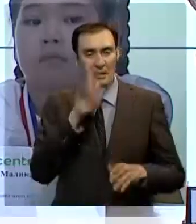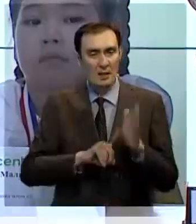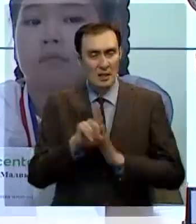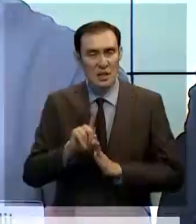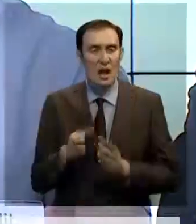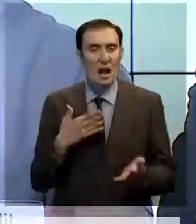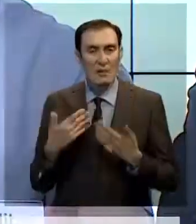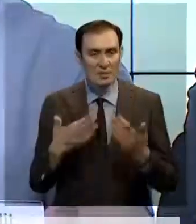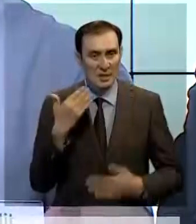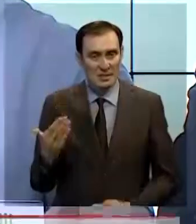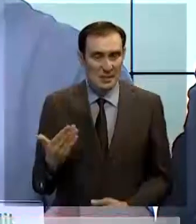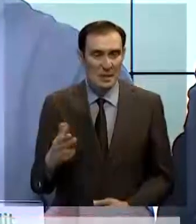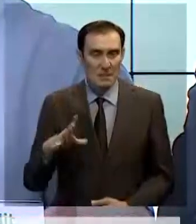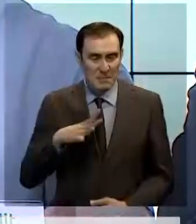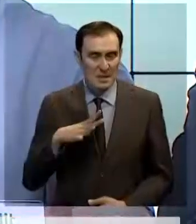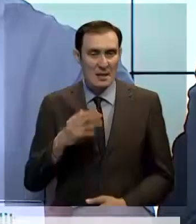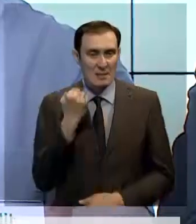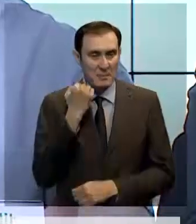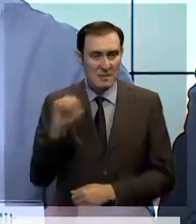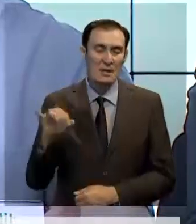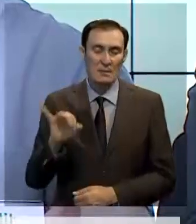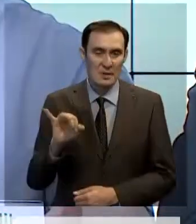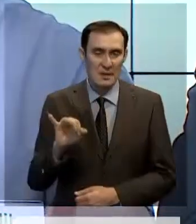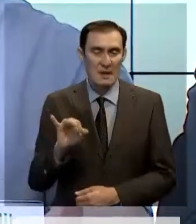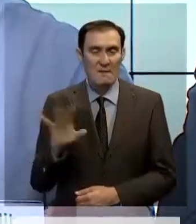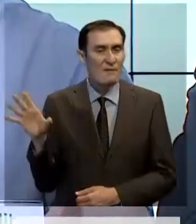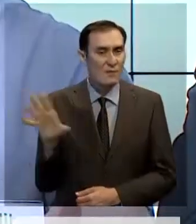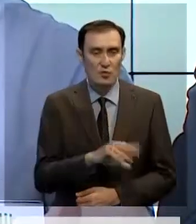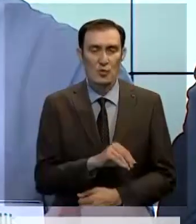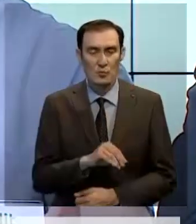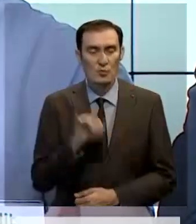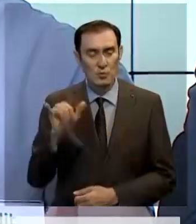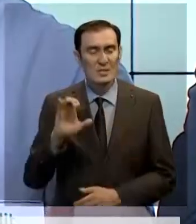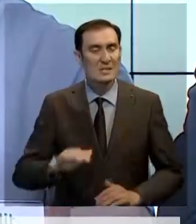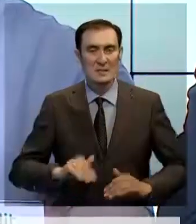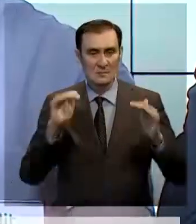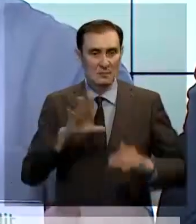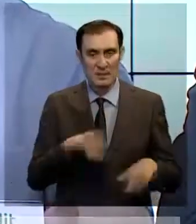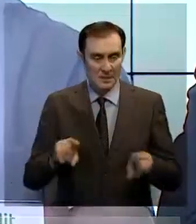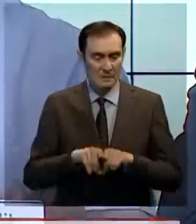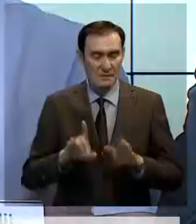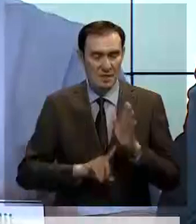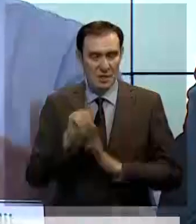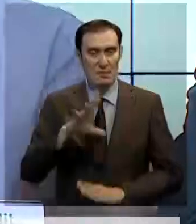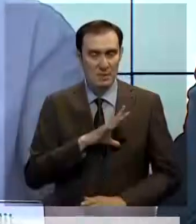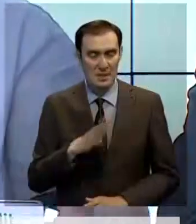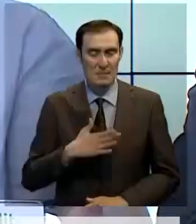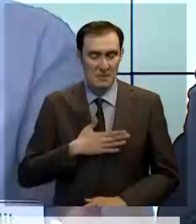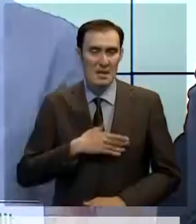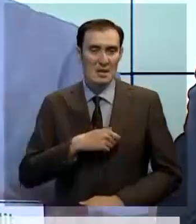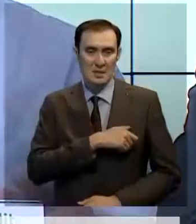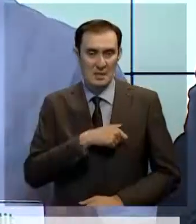с ней общаться, быть победительницей везде и во всем у нее с самого начала было. Я и мы,